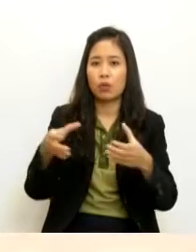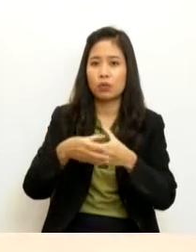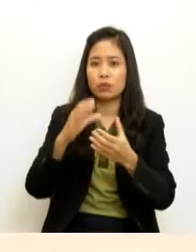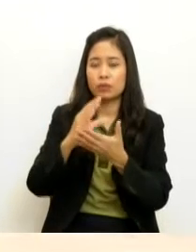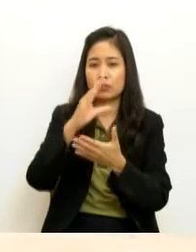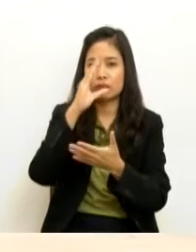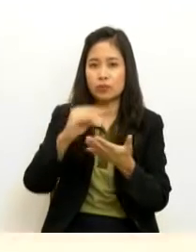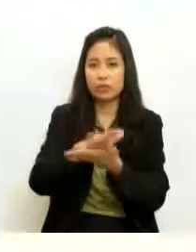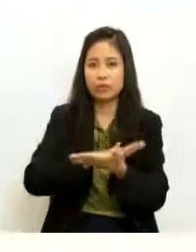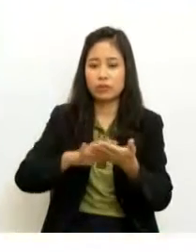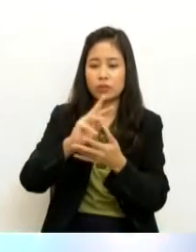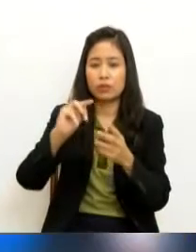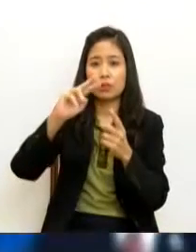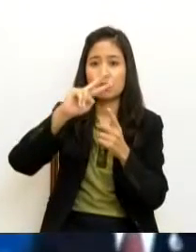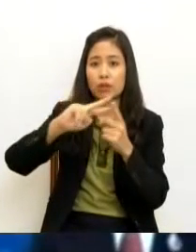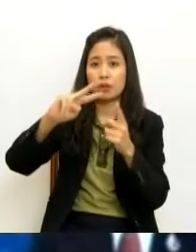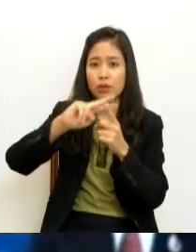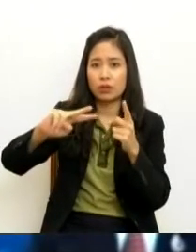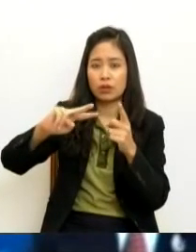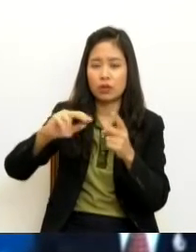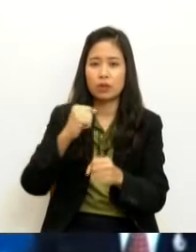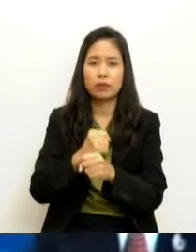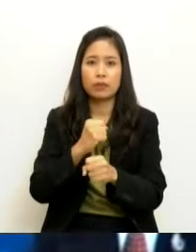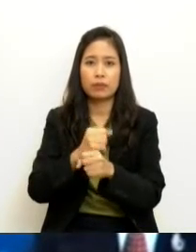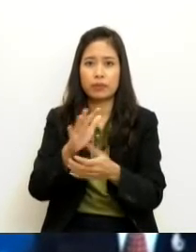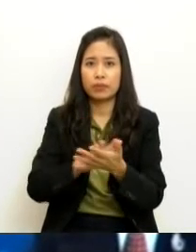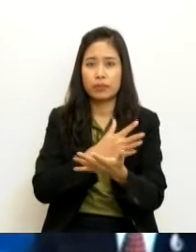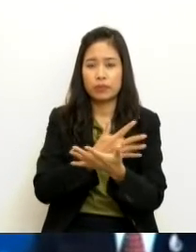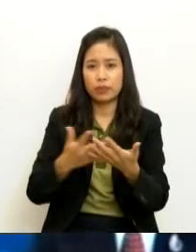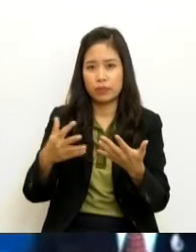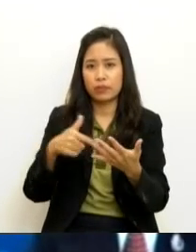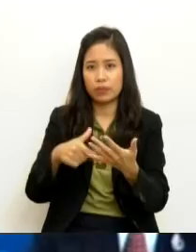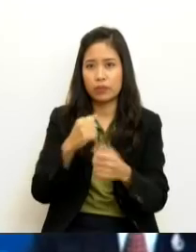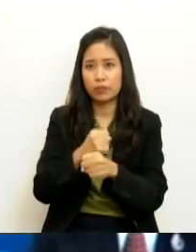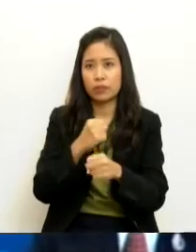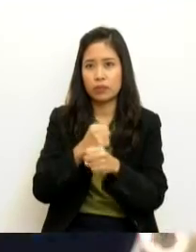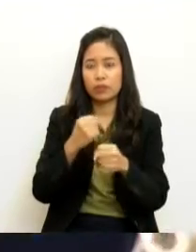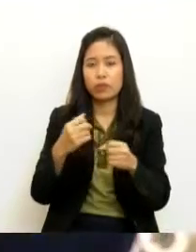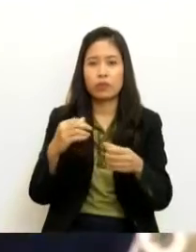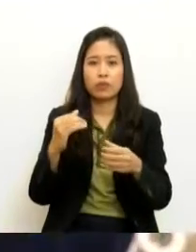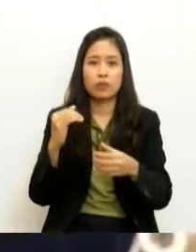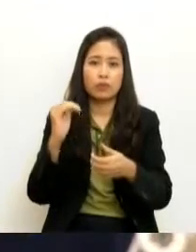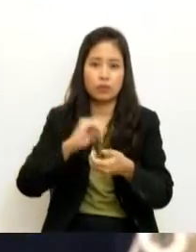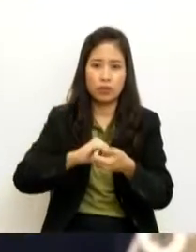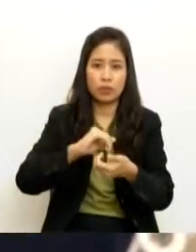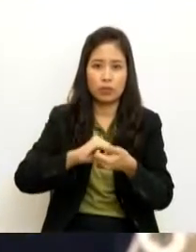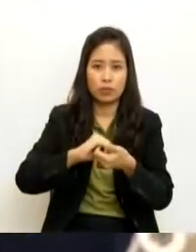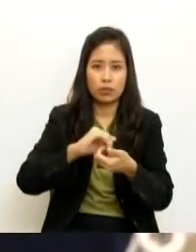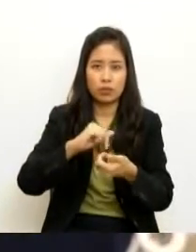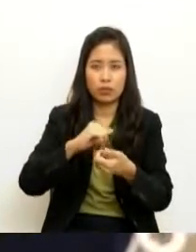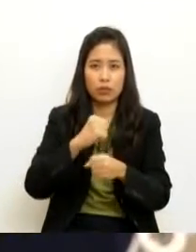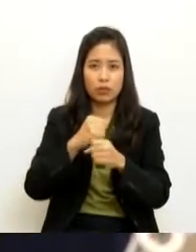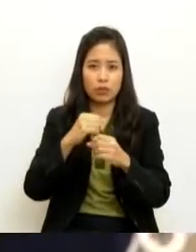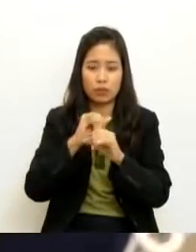าวิทยาลัยศรีนครินทรวิโรฒสำหรับการกลั่นกรองหลักสูตรทั้งหมดออกมาตลอดการอบรมมูลนิธิสารอนาคต